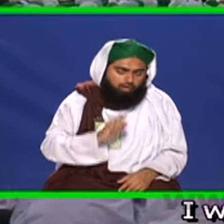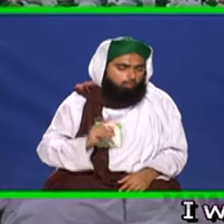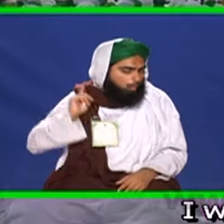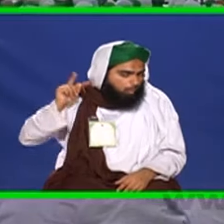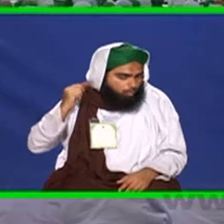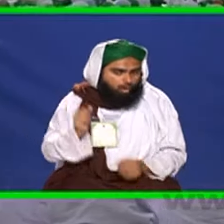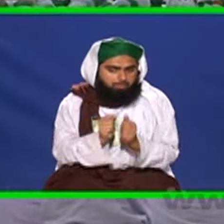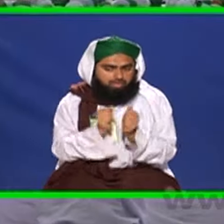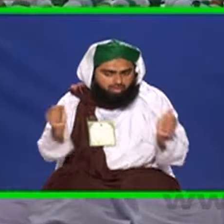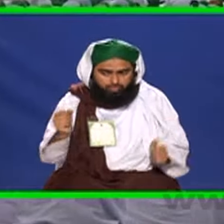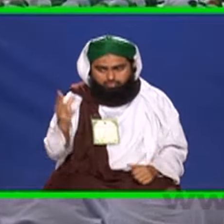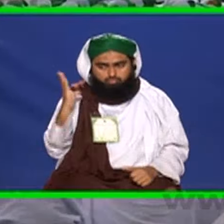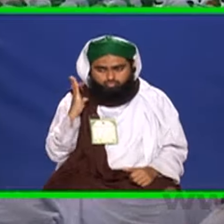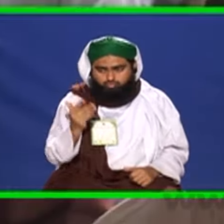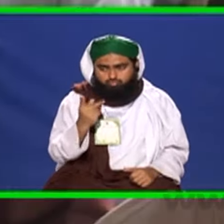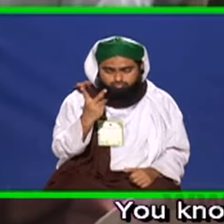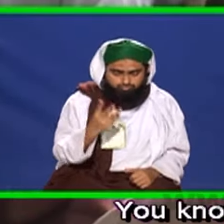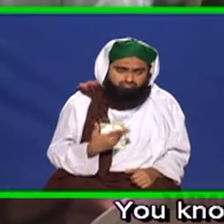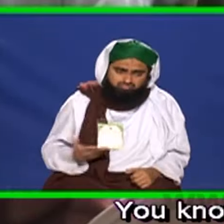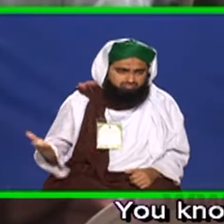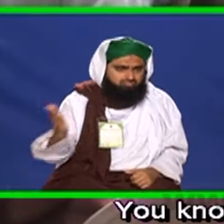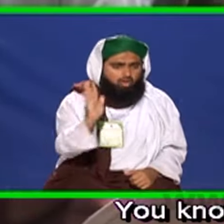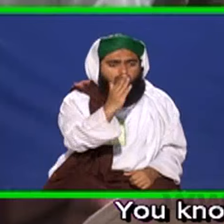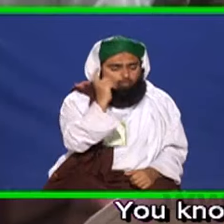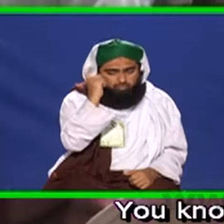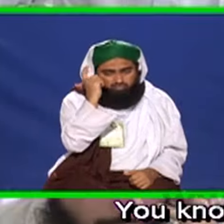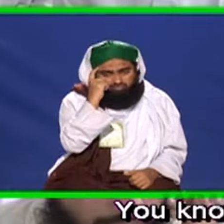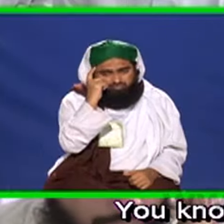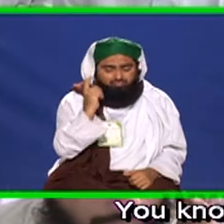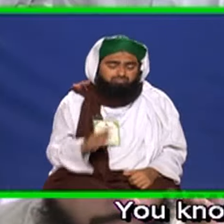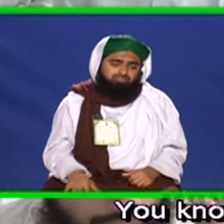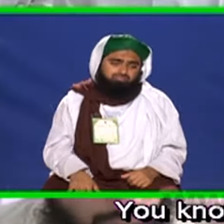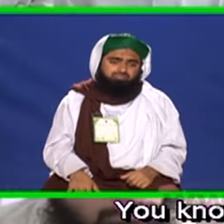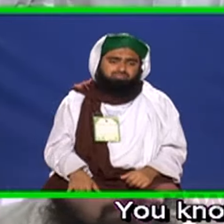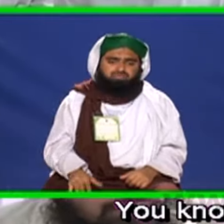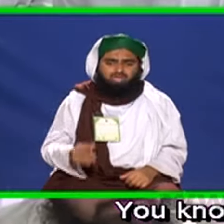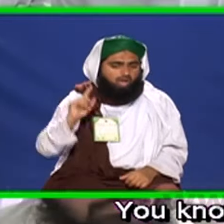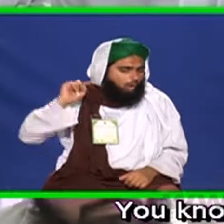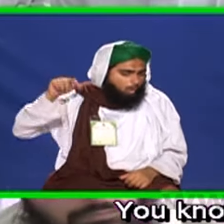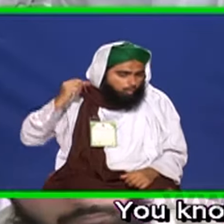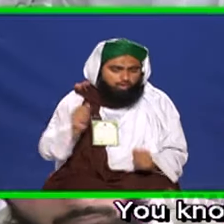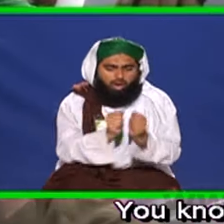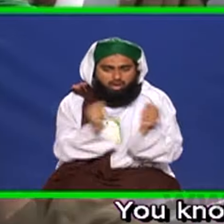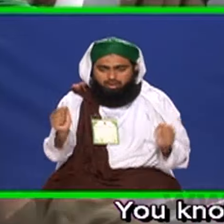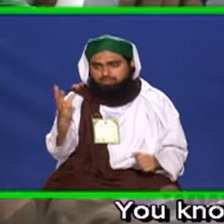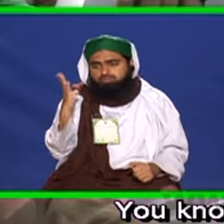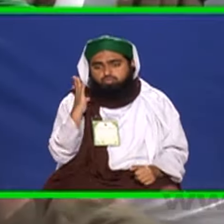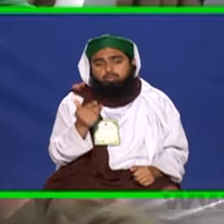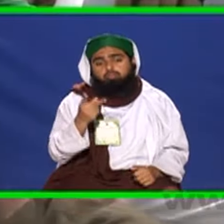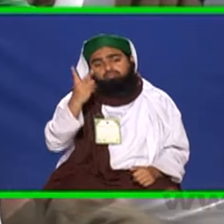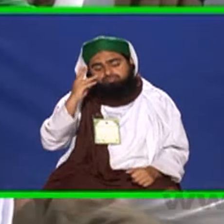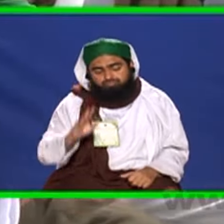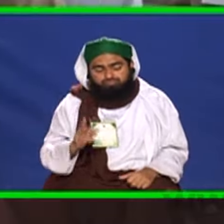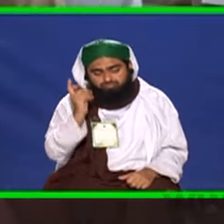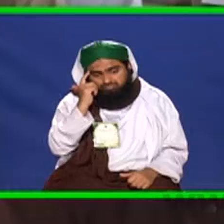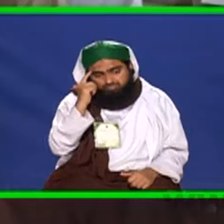ثواب اتنا ثواب, کبھی یہ سوچا ہے یا نہیں سوچا؟ آپ کو پتا میں تو سوچتا رہتا تھا کہ یہ غلام آزاد کرنے کا ثواب کتنا ہوتا ہو. تو پھر